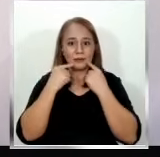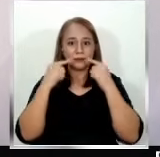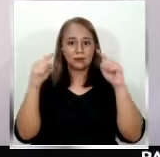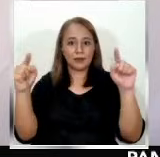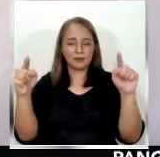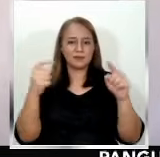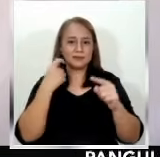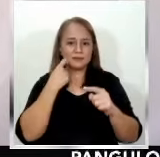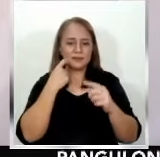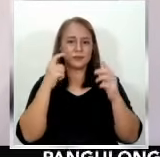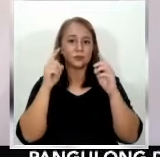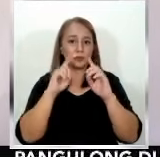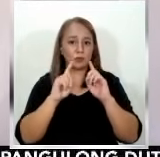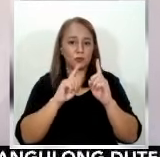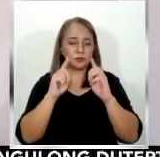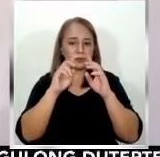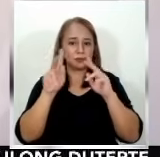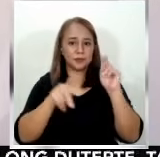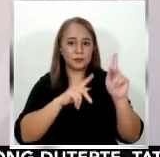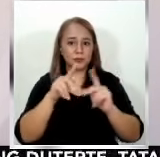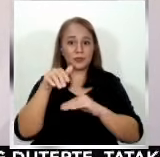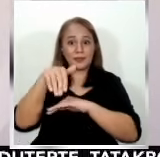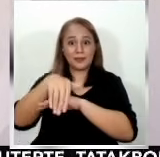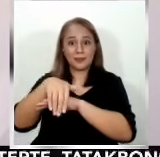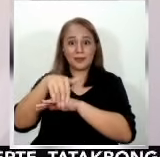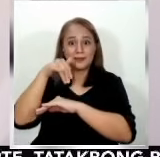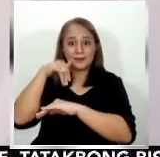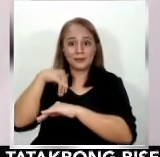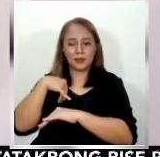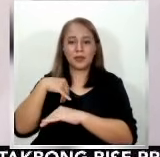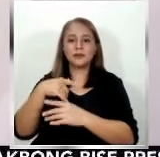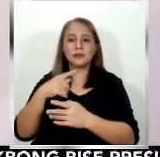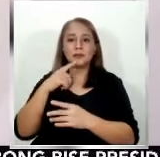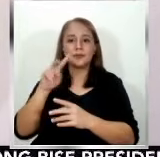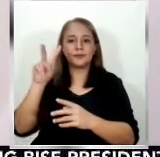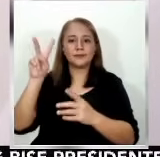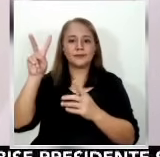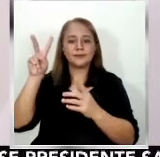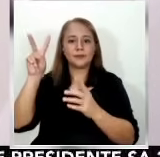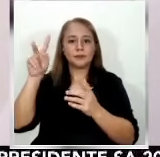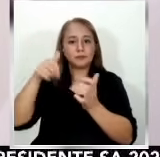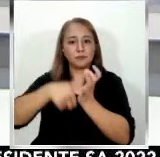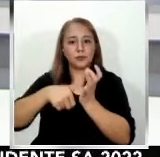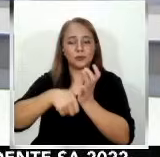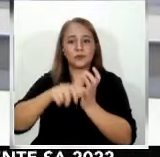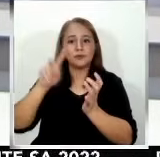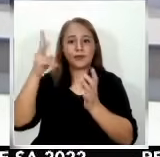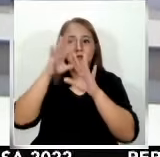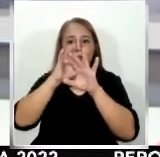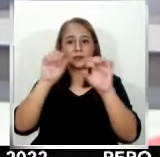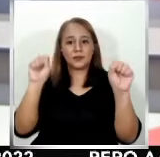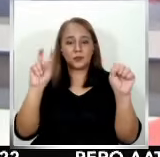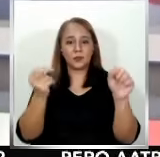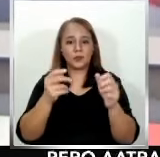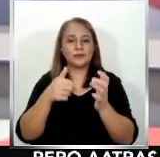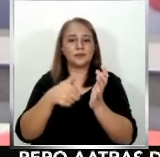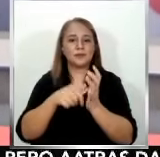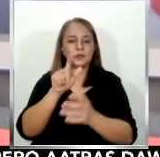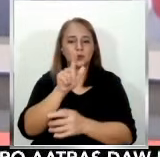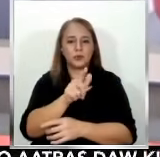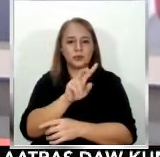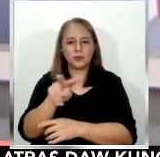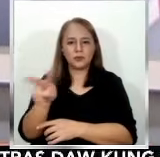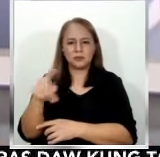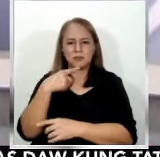People kagabi na tatakbo siya bilang vice-presidente sa election 2022. Pero ayon sa ilang miyembro ng